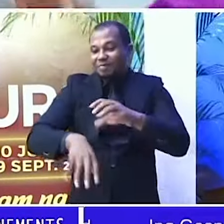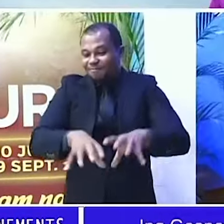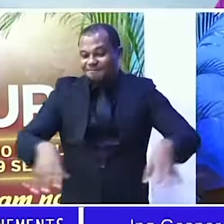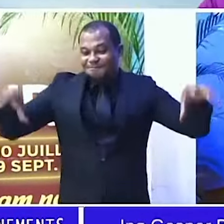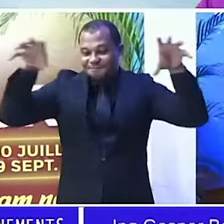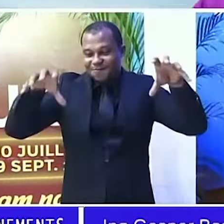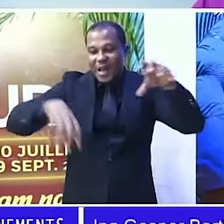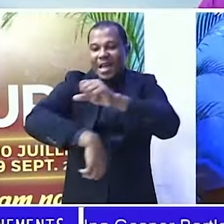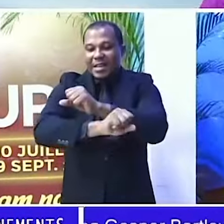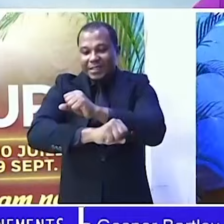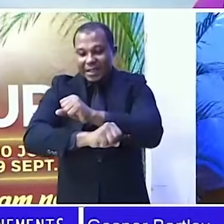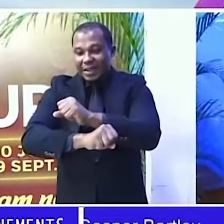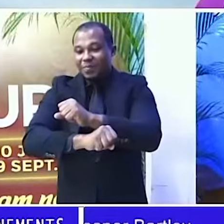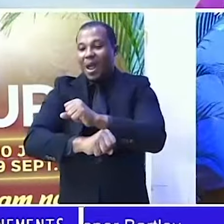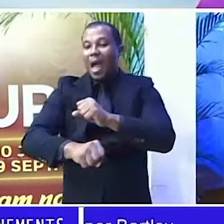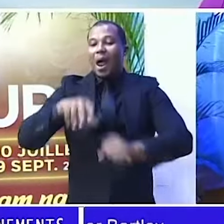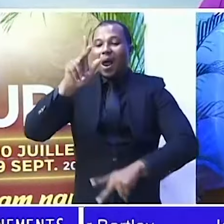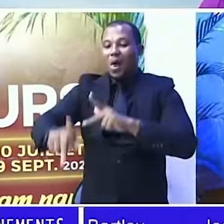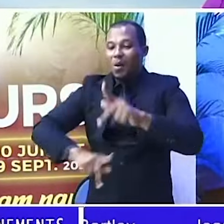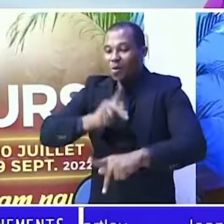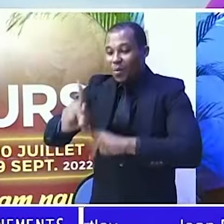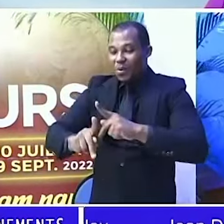zone ça comme si moun yo ouais mon